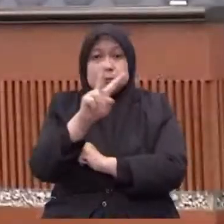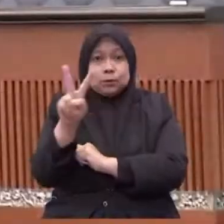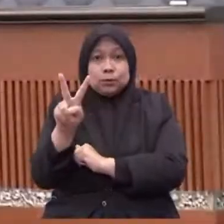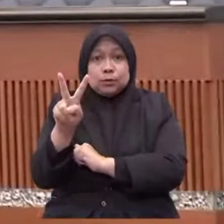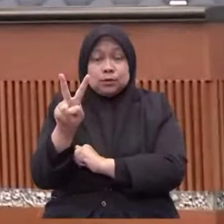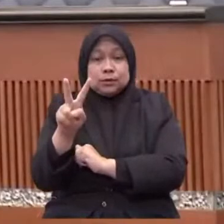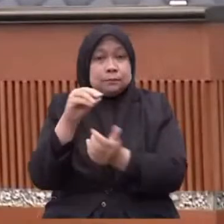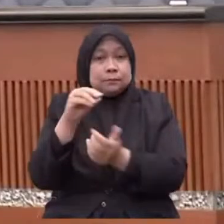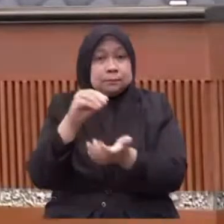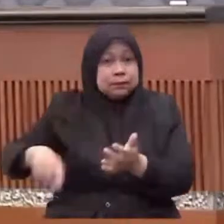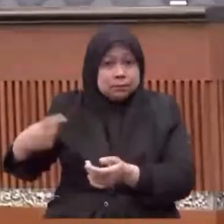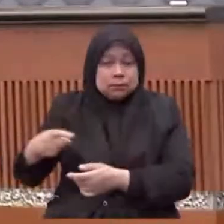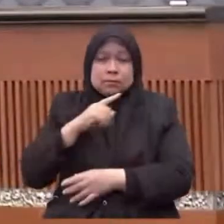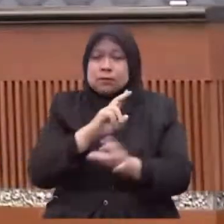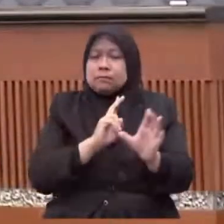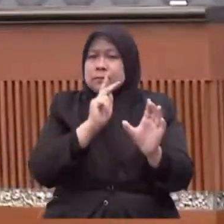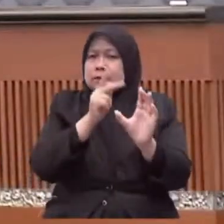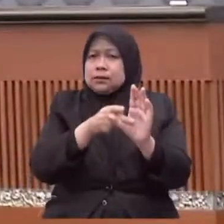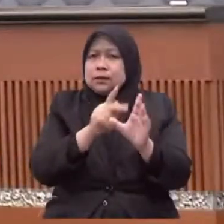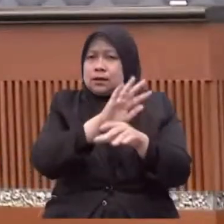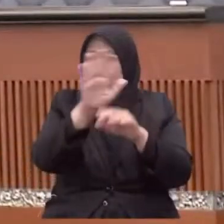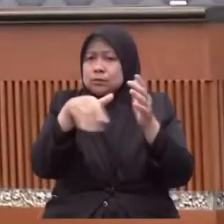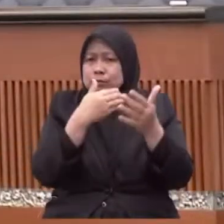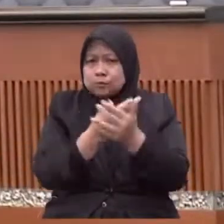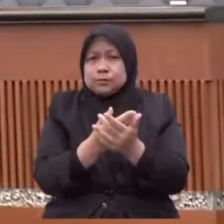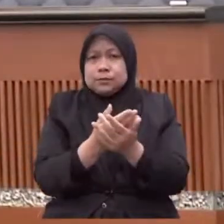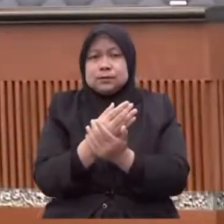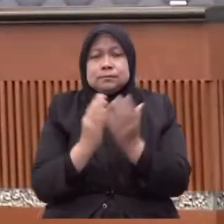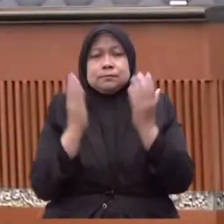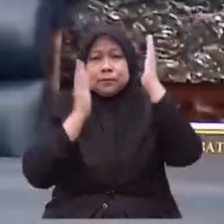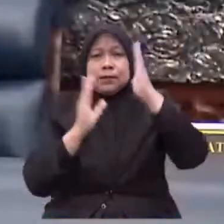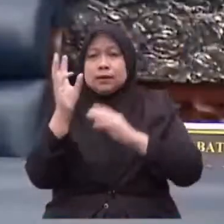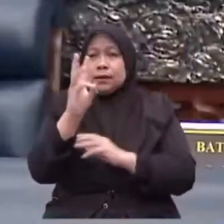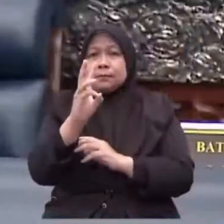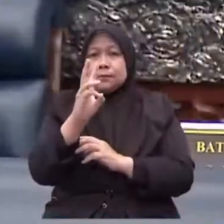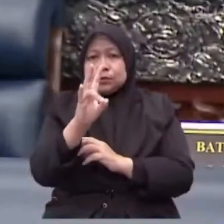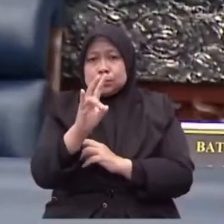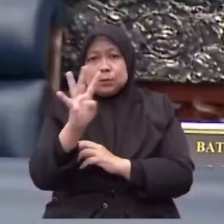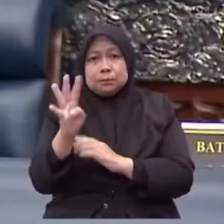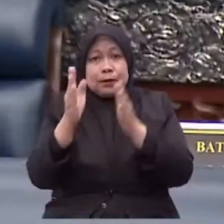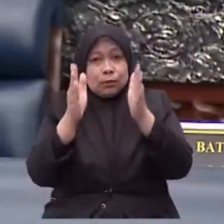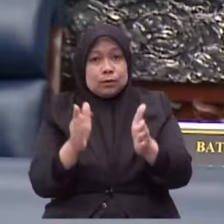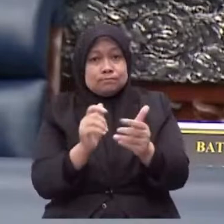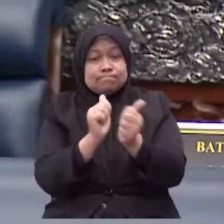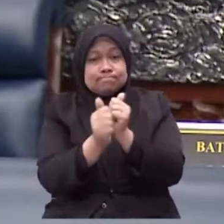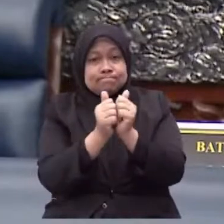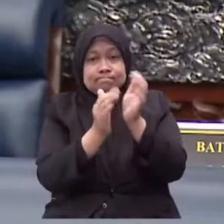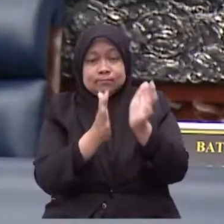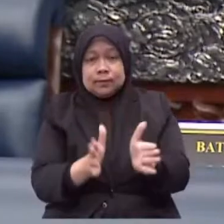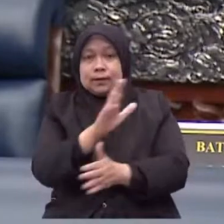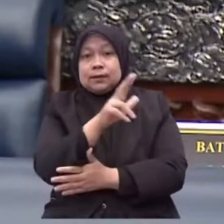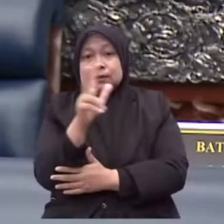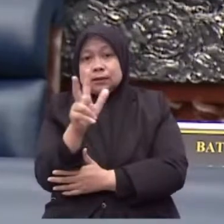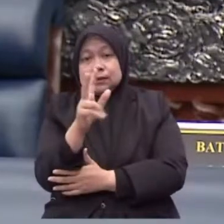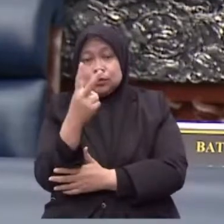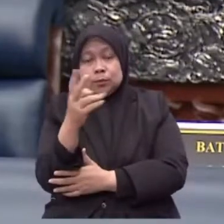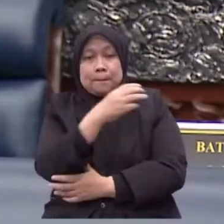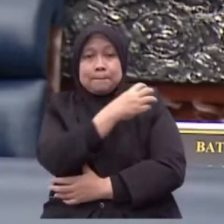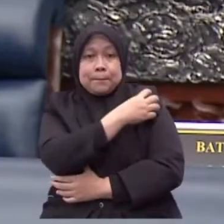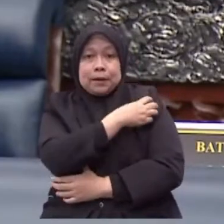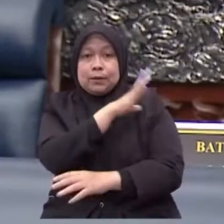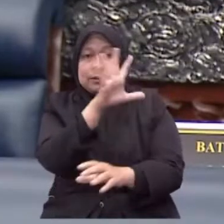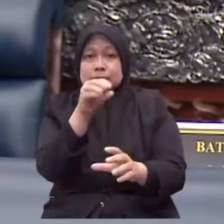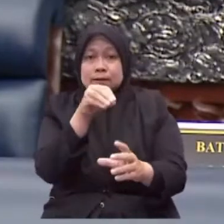Kamboja telah melibatkan penyertaan Kontingen Malaysia selama 674 atlet dan 312